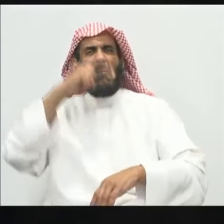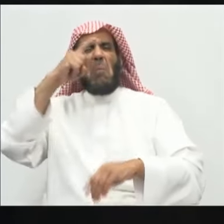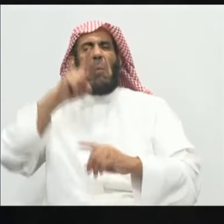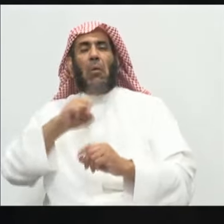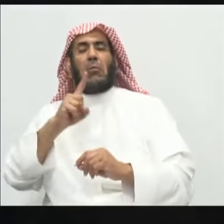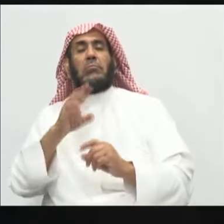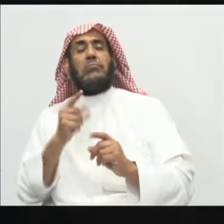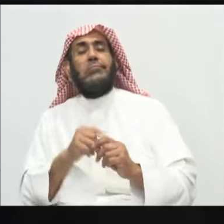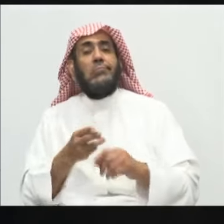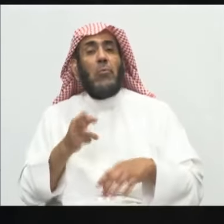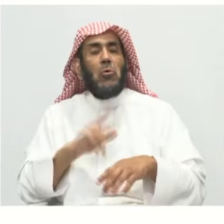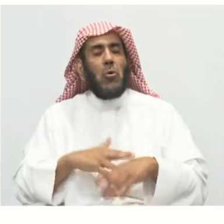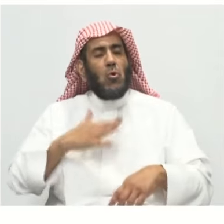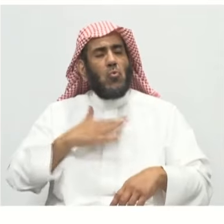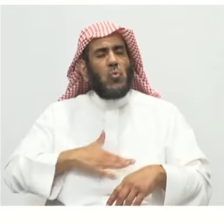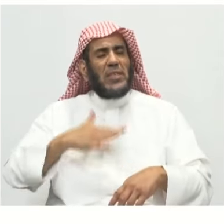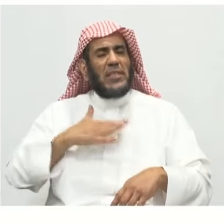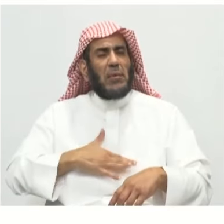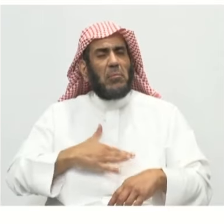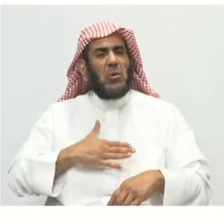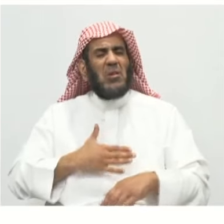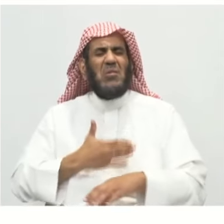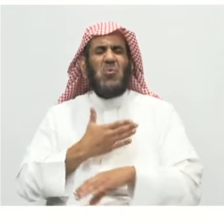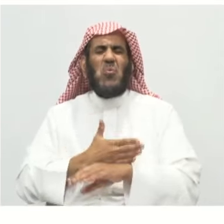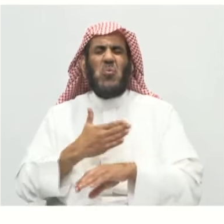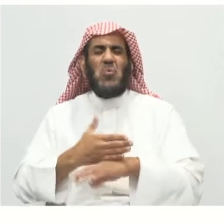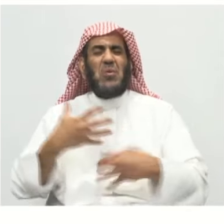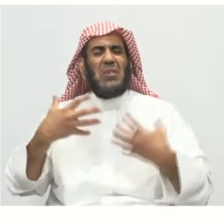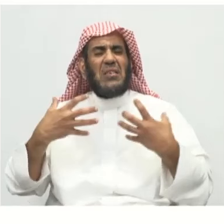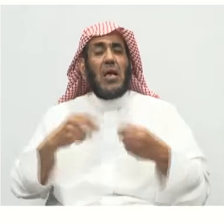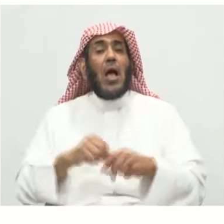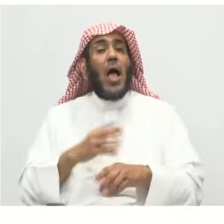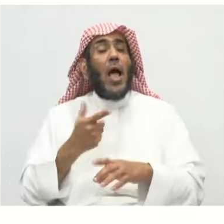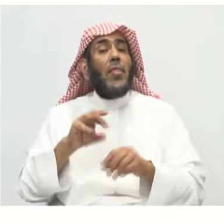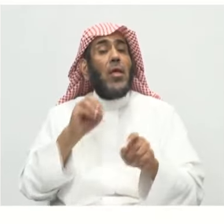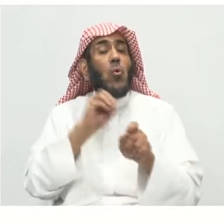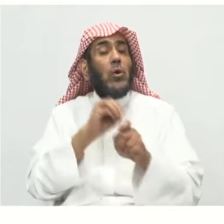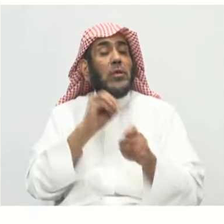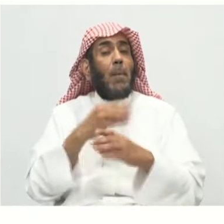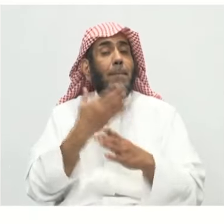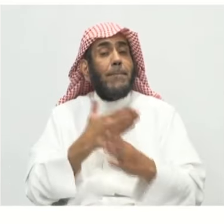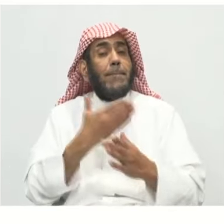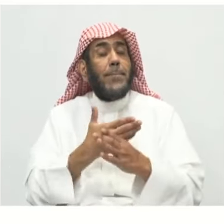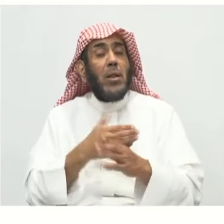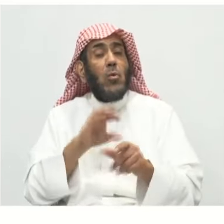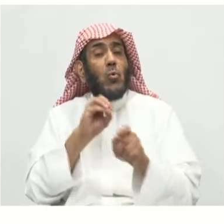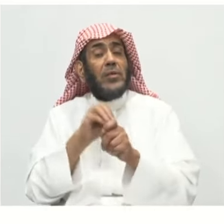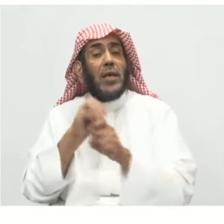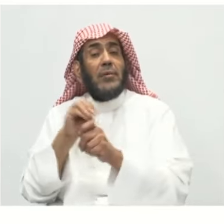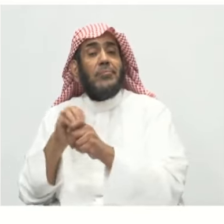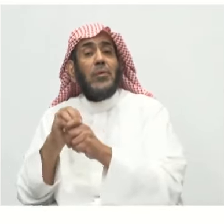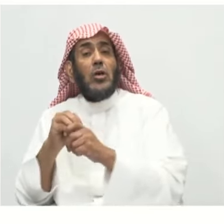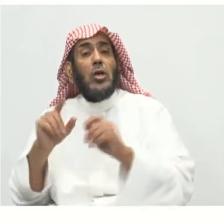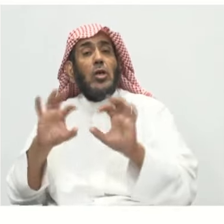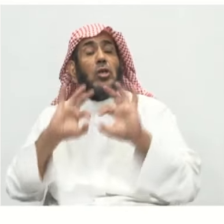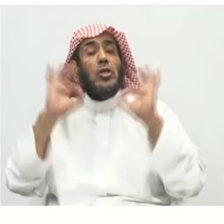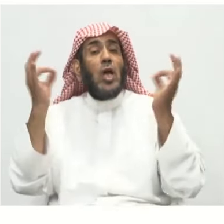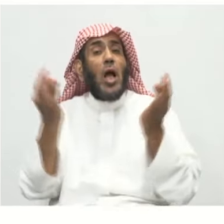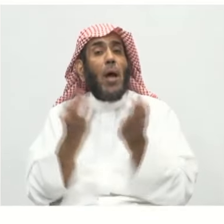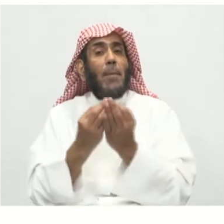على طبعا والصبر على ما يتعب النفس طبعا هذه الوصايا لماذا ذكرت هذه الوصايا قال ان هذه الوصايا جامعه